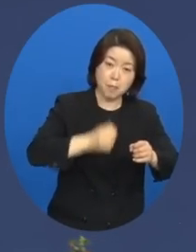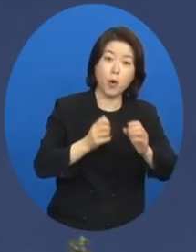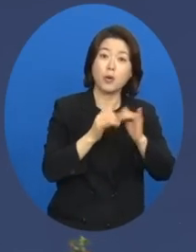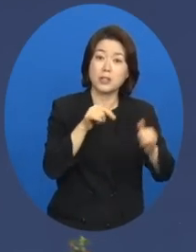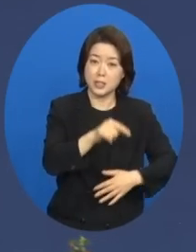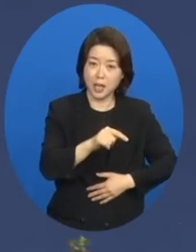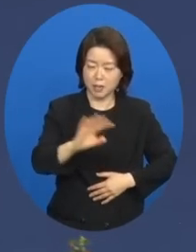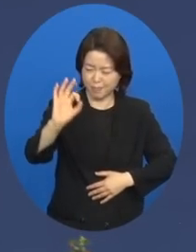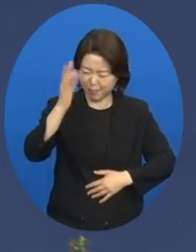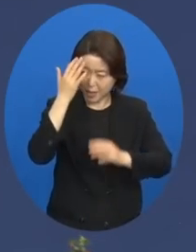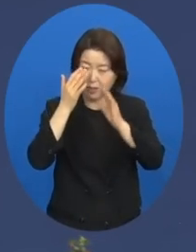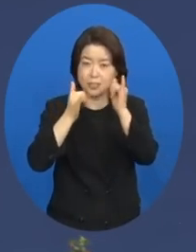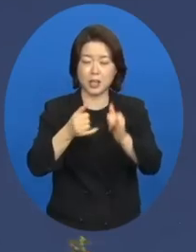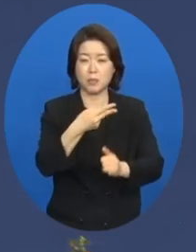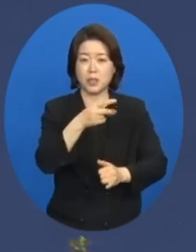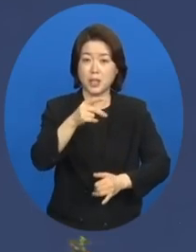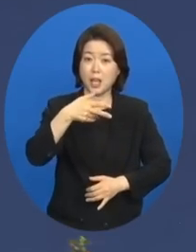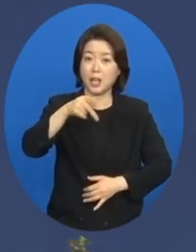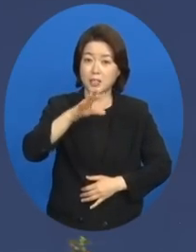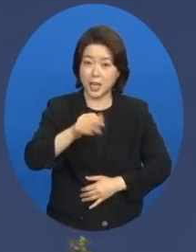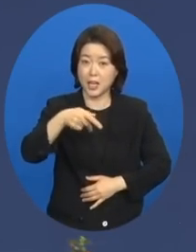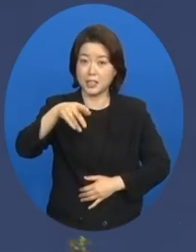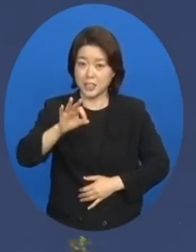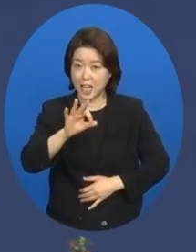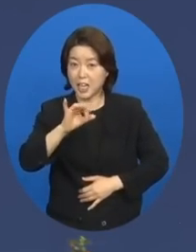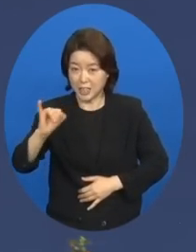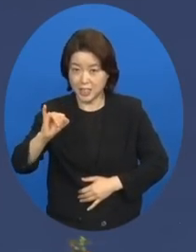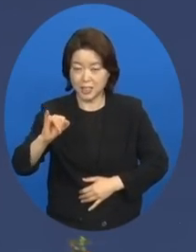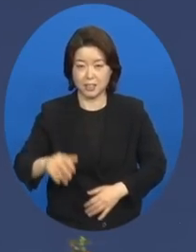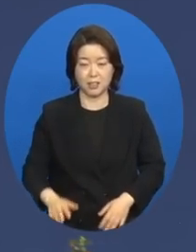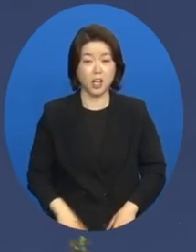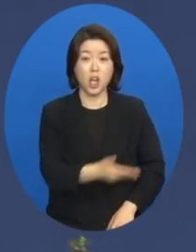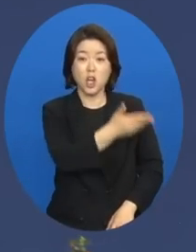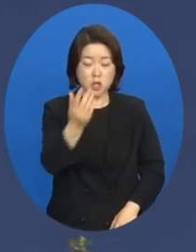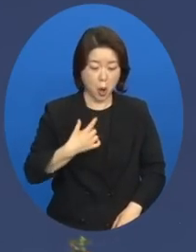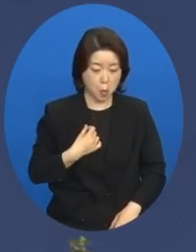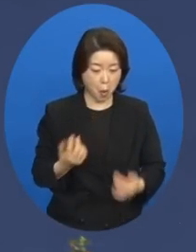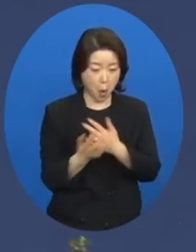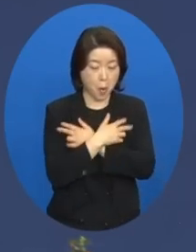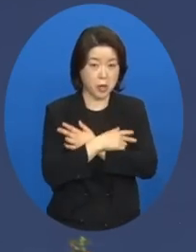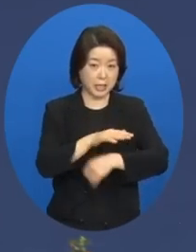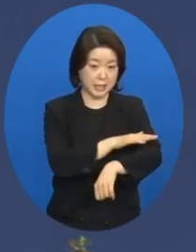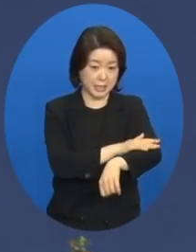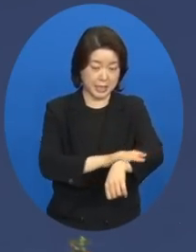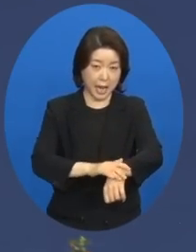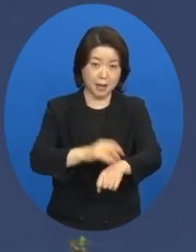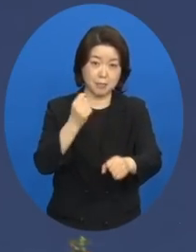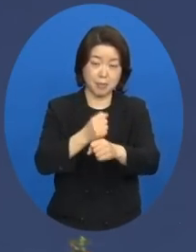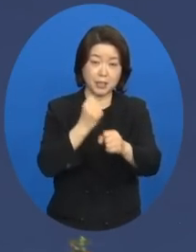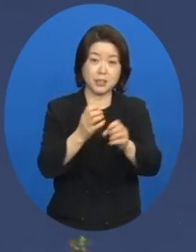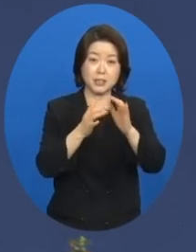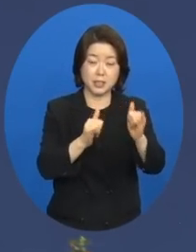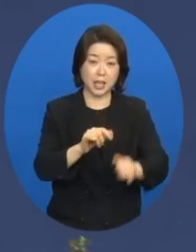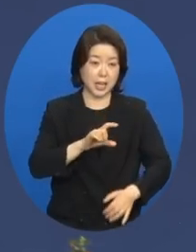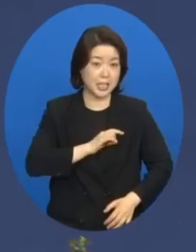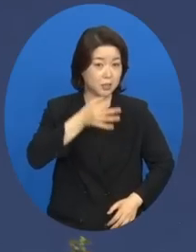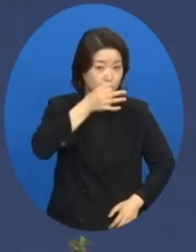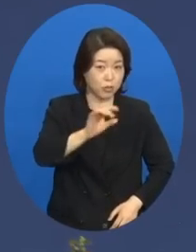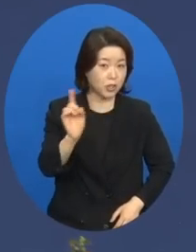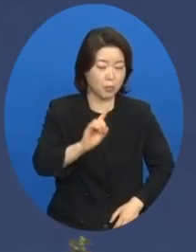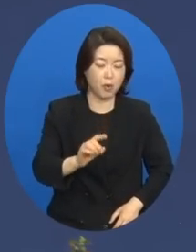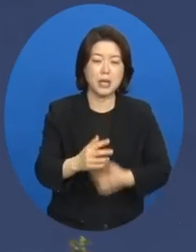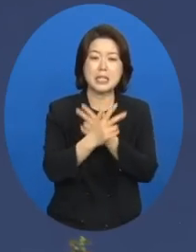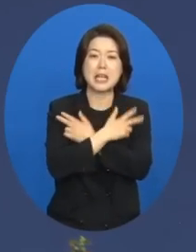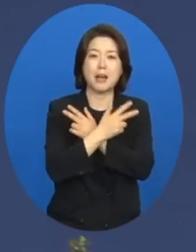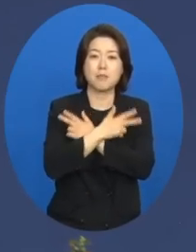그 기술자를 대장쟁이라고 그랬어요. 여러분 입고 있는 그 양복을 잘 만드는 사람을 양복쟁이 이랬어요.